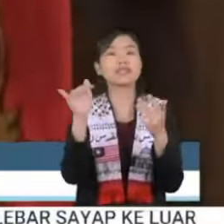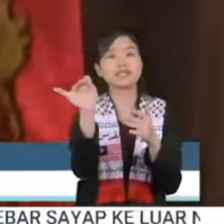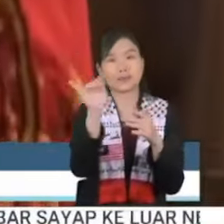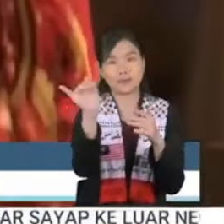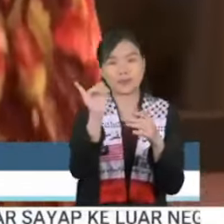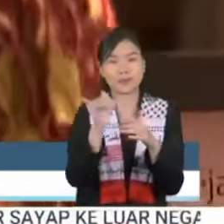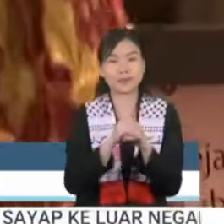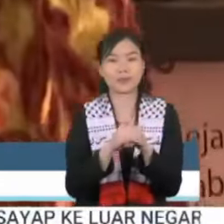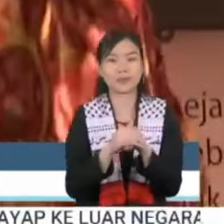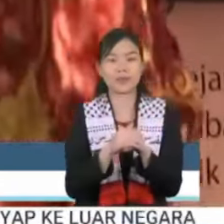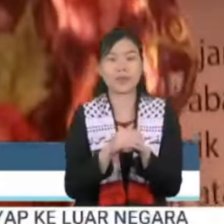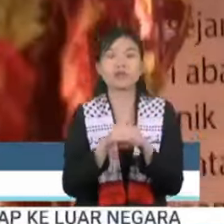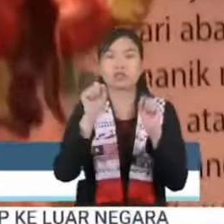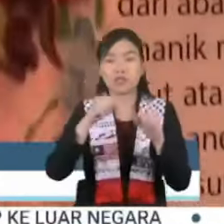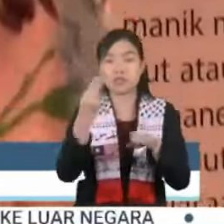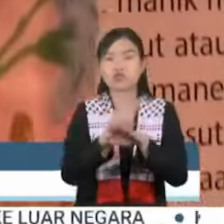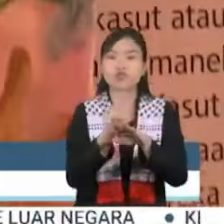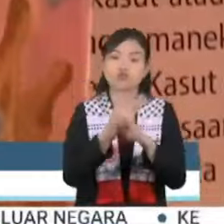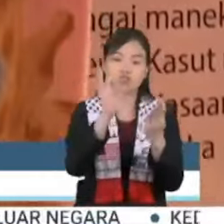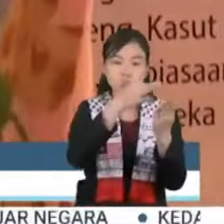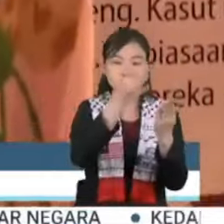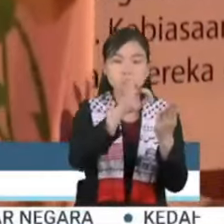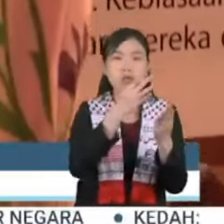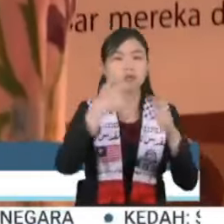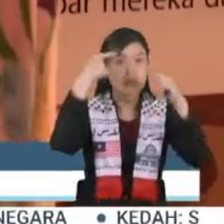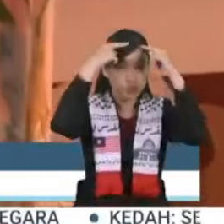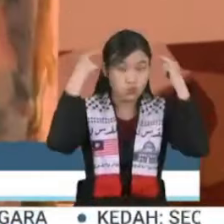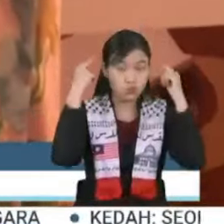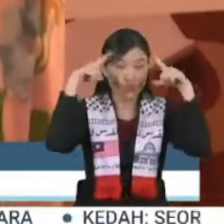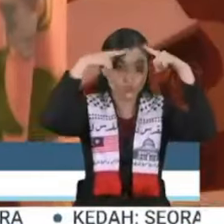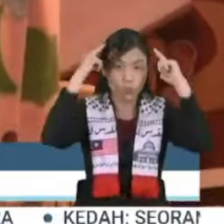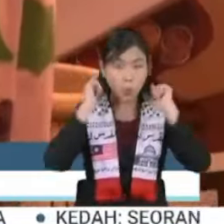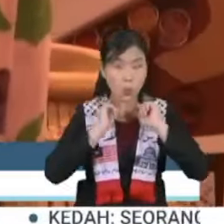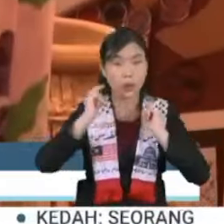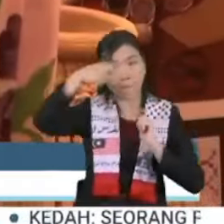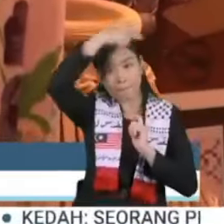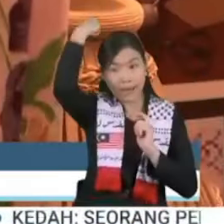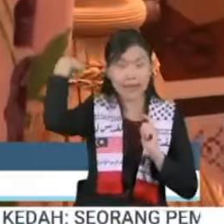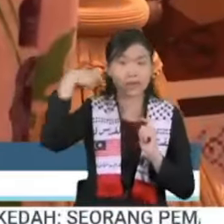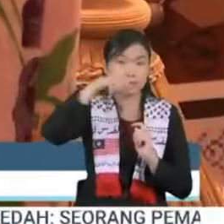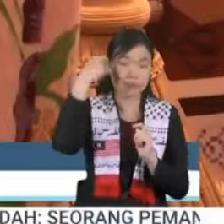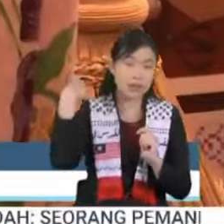fabrik seperti tudung, selendang dan pakaian tradisional Baba dan Nyonya.